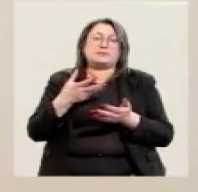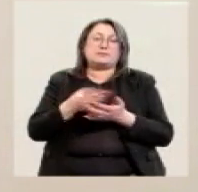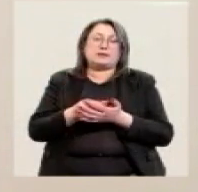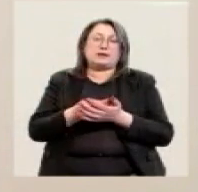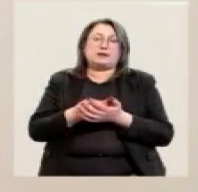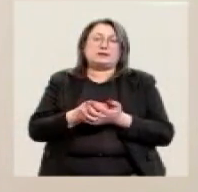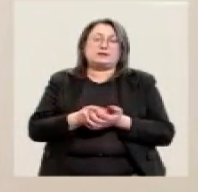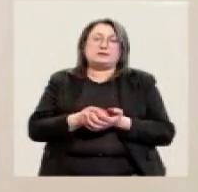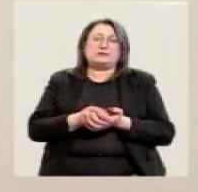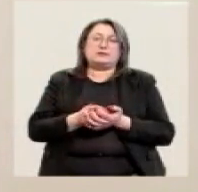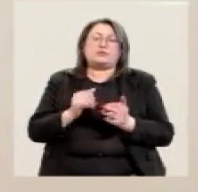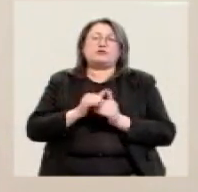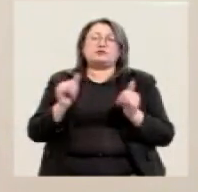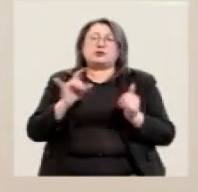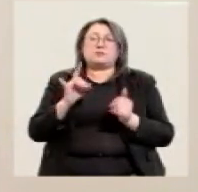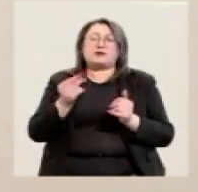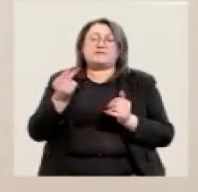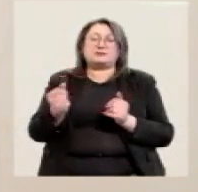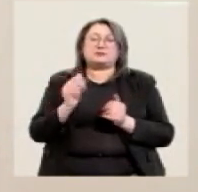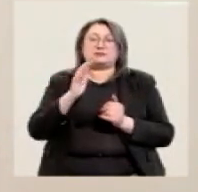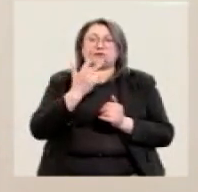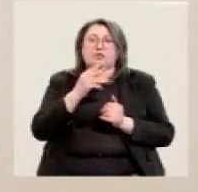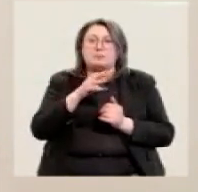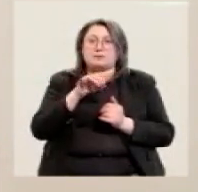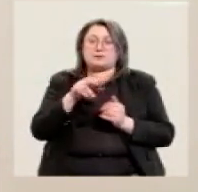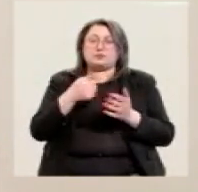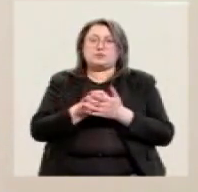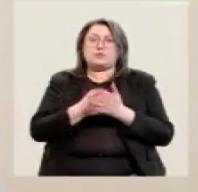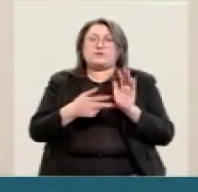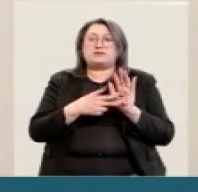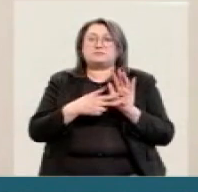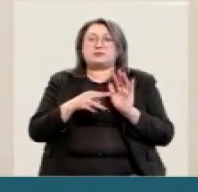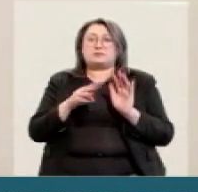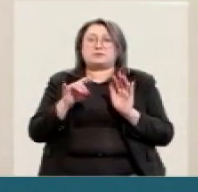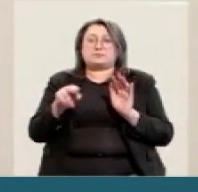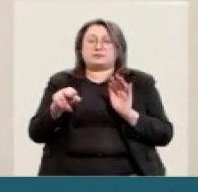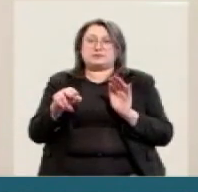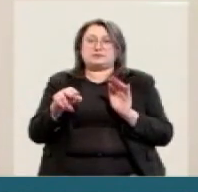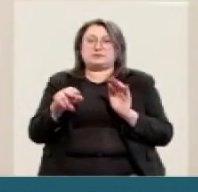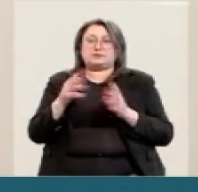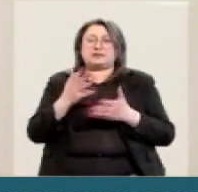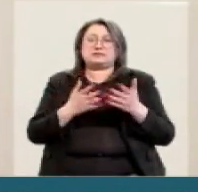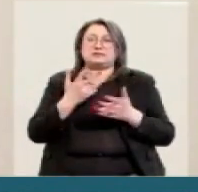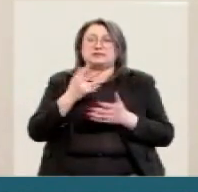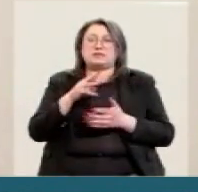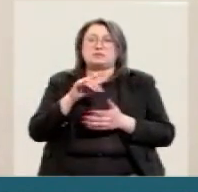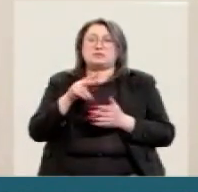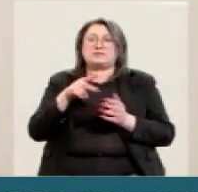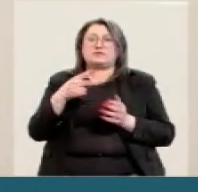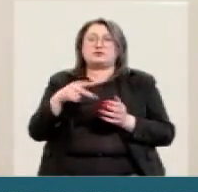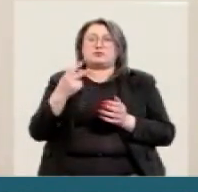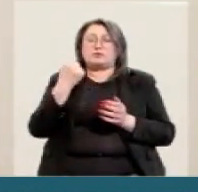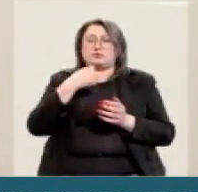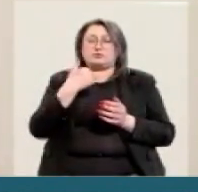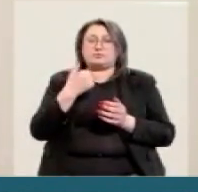бөлім 3 айлық есептік көрсеткіштен 2022 жылғы жағдай бойынша 9189 теңгені құраса, 8